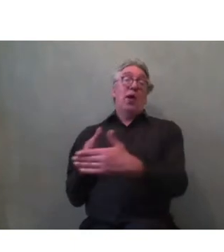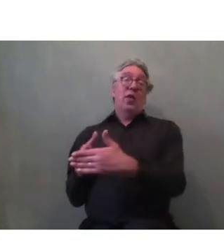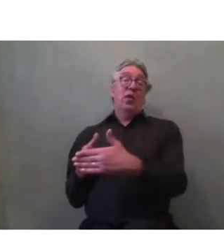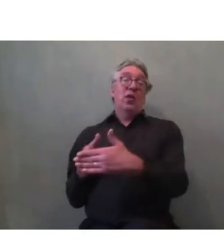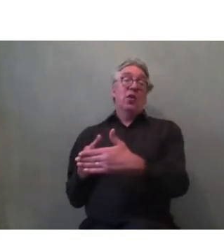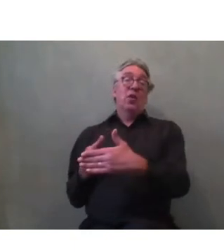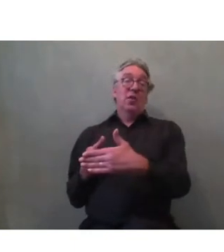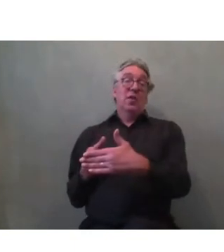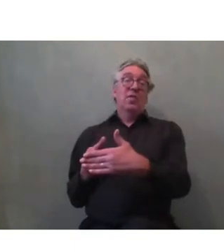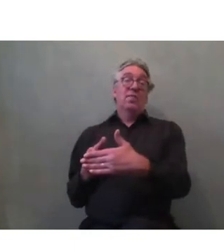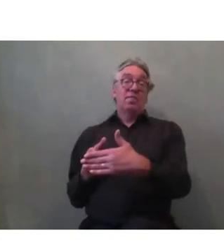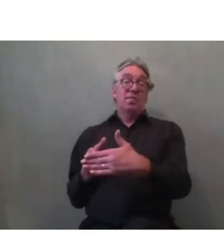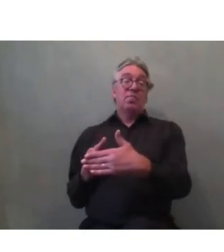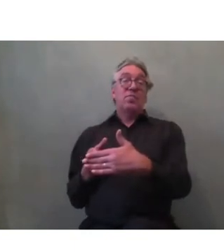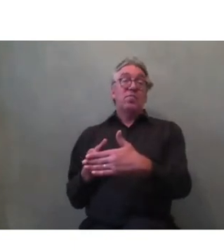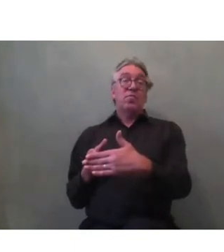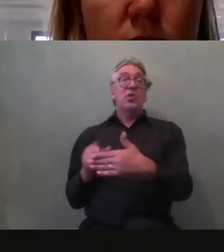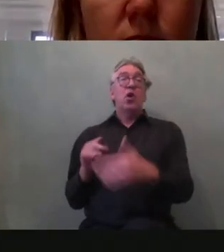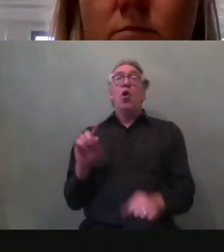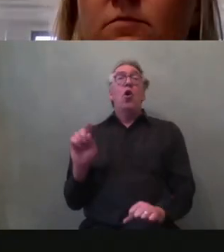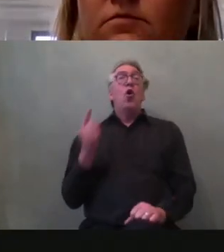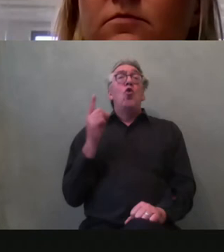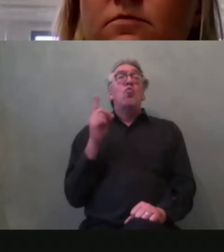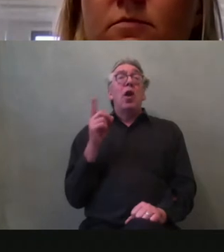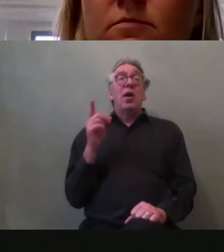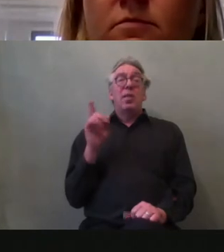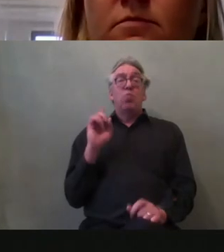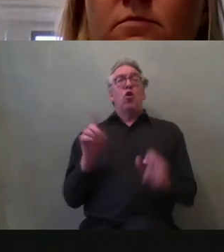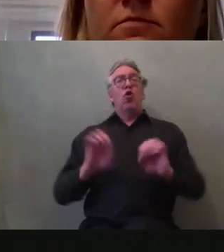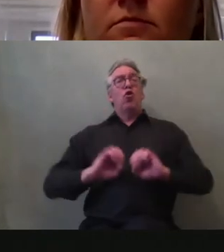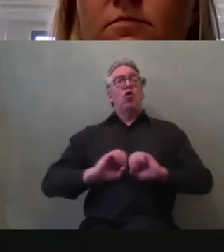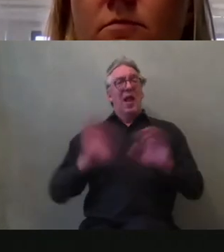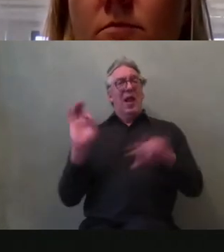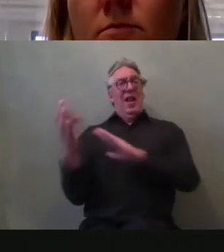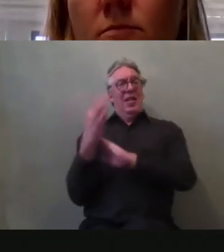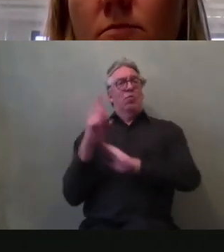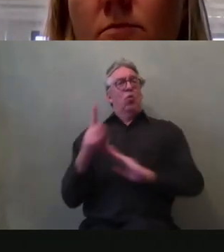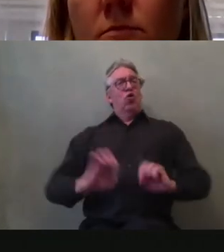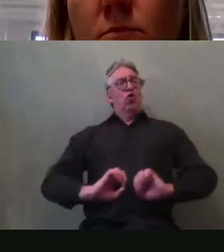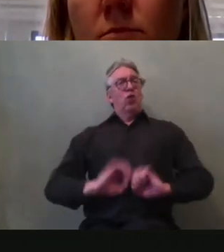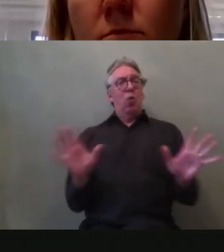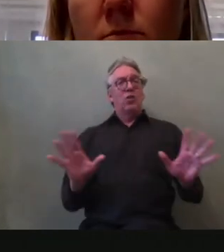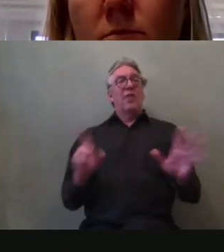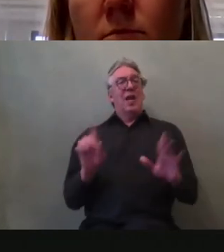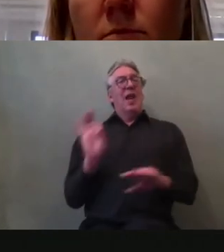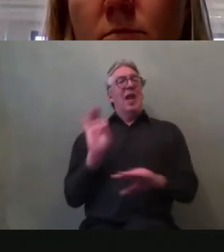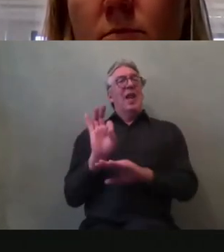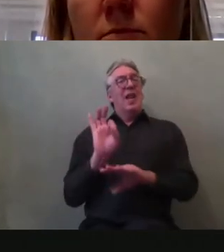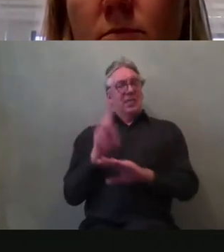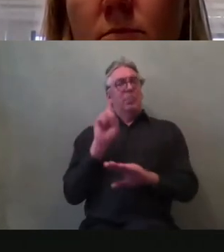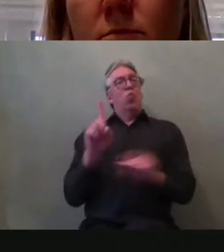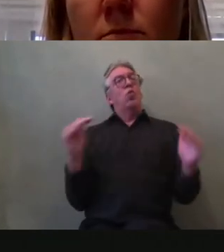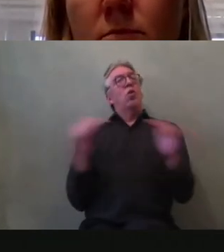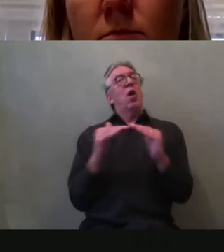dansles. Daarin is het vooral belangrijk dat er duidelijkheid is over de les en dat de les ook afgestemd is op de